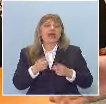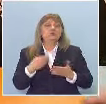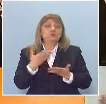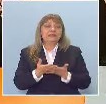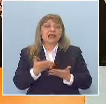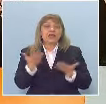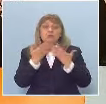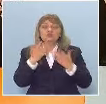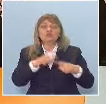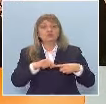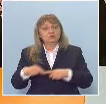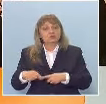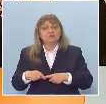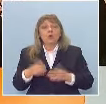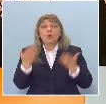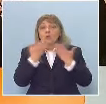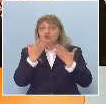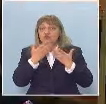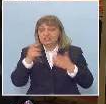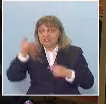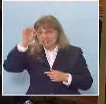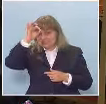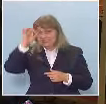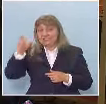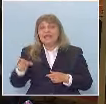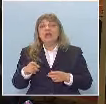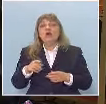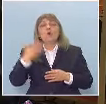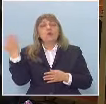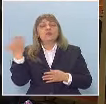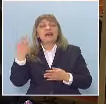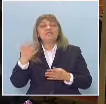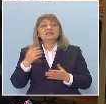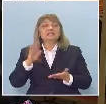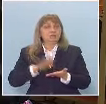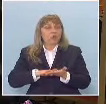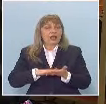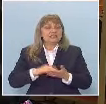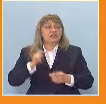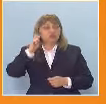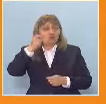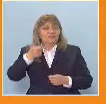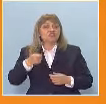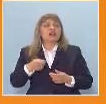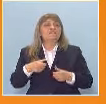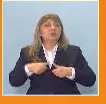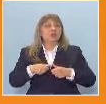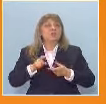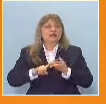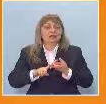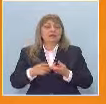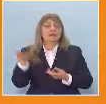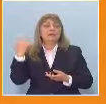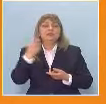ръководство. Възпитаниците на средно училище Любен Каравелов отдавна са доказали, че уважават своя патрон. Преди няколко години приписват на ръка повестта